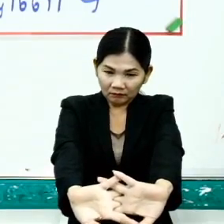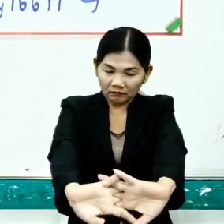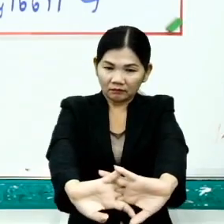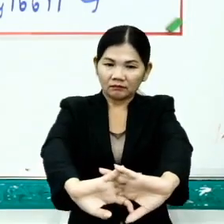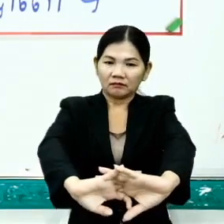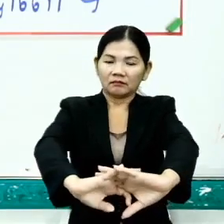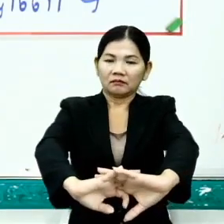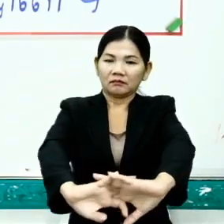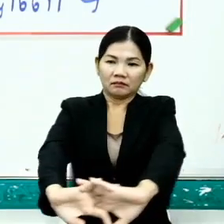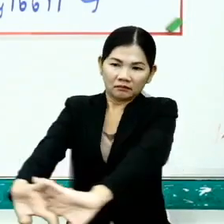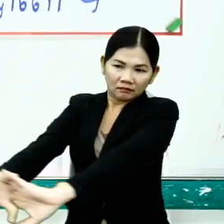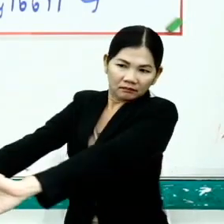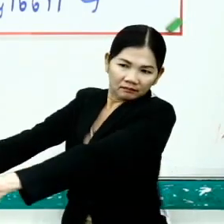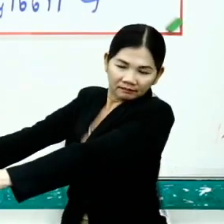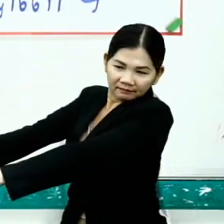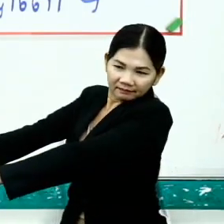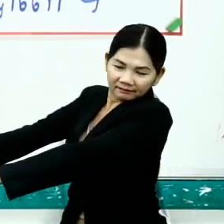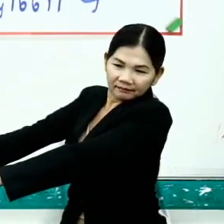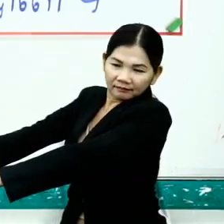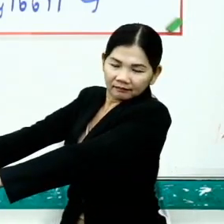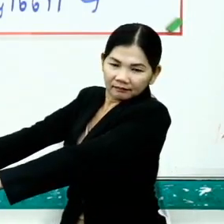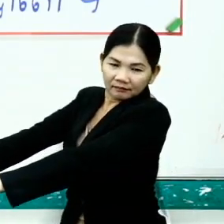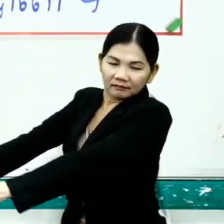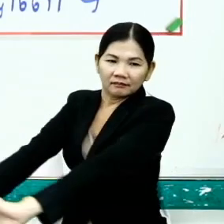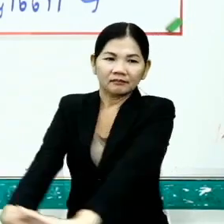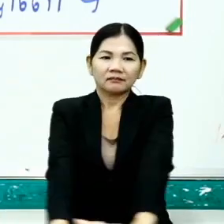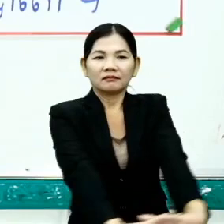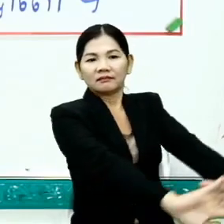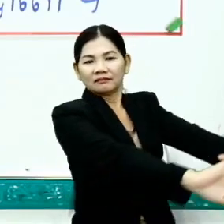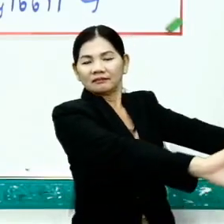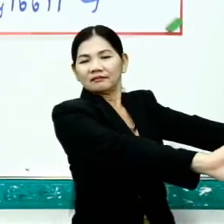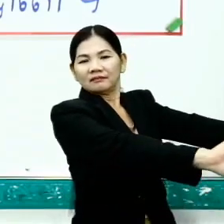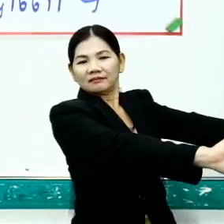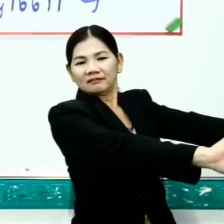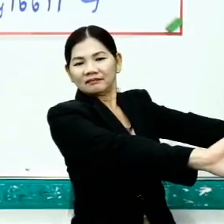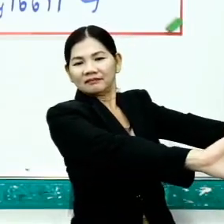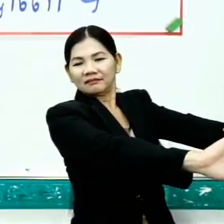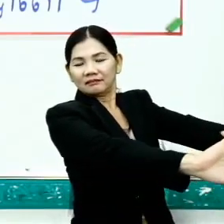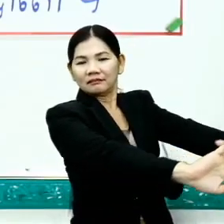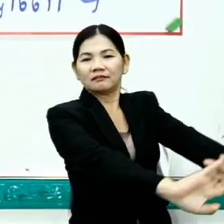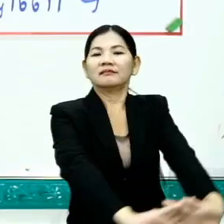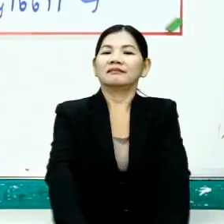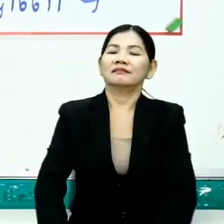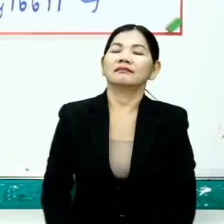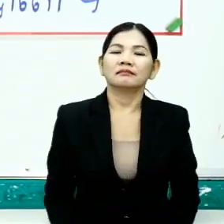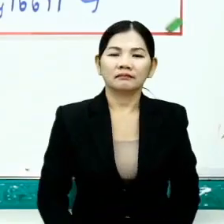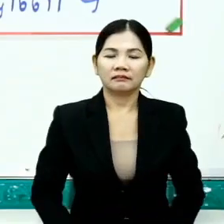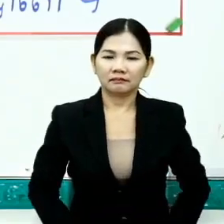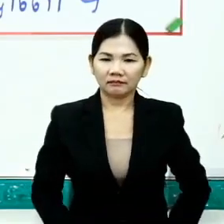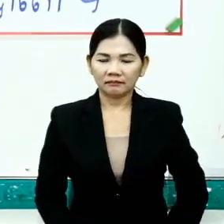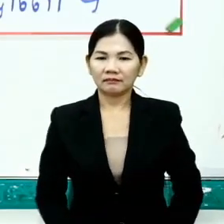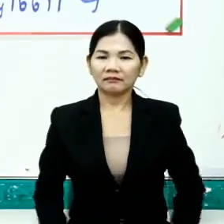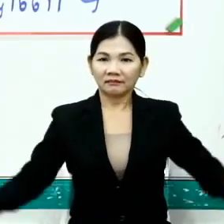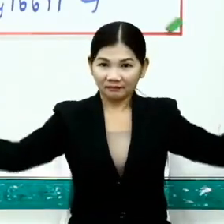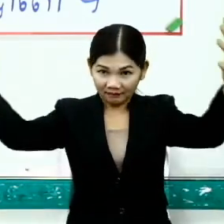ពុតទៅស្ដាំពុតទៅឆ្វេងពុត